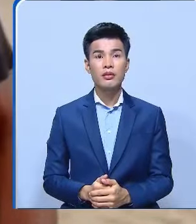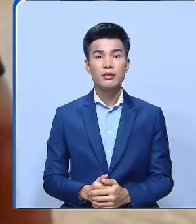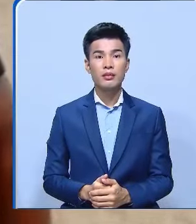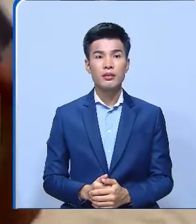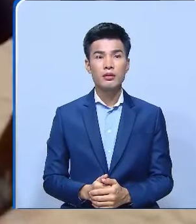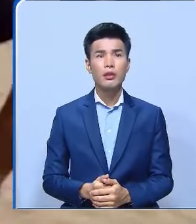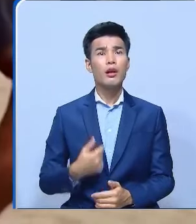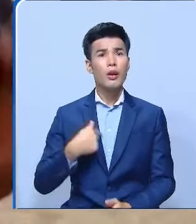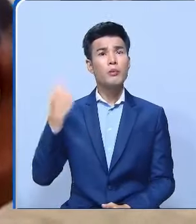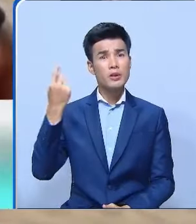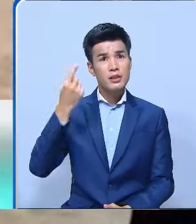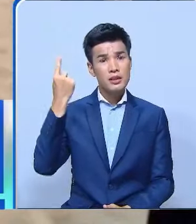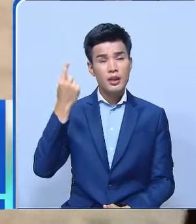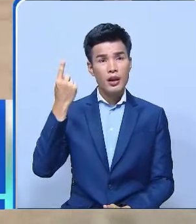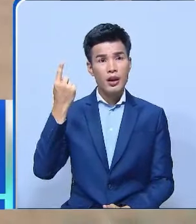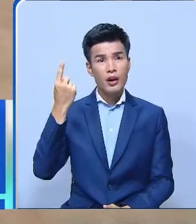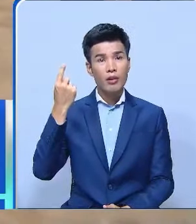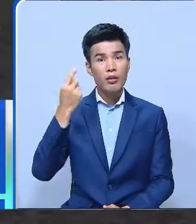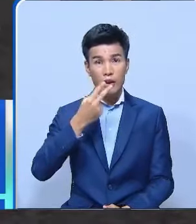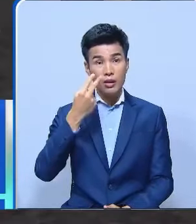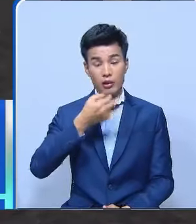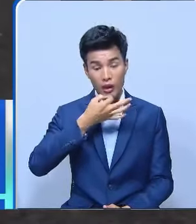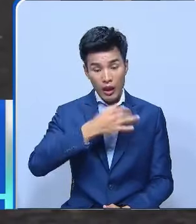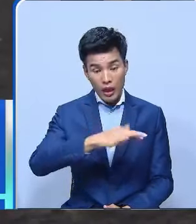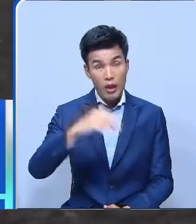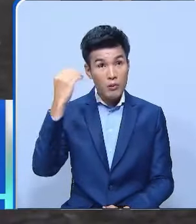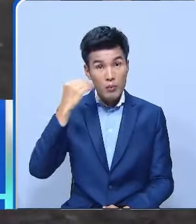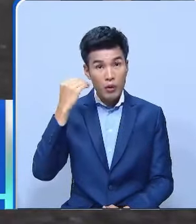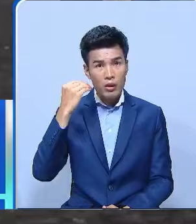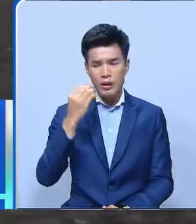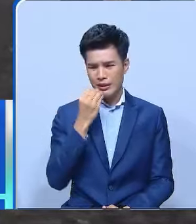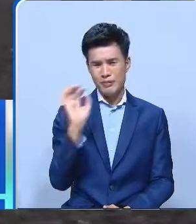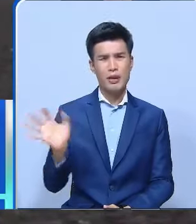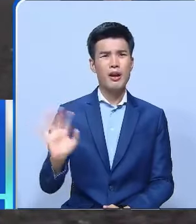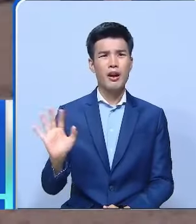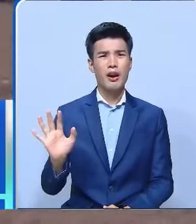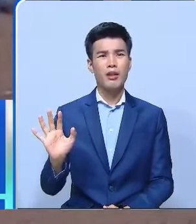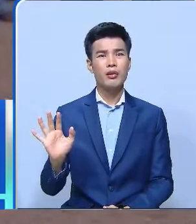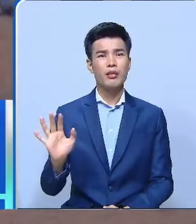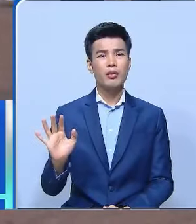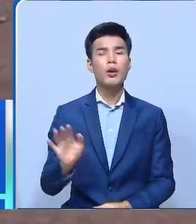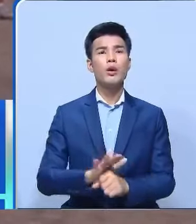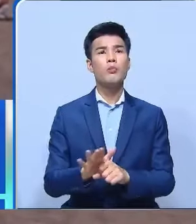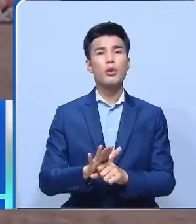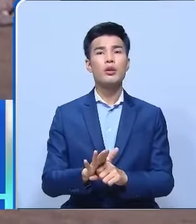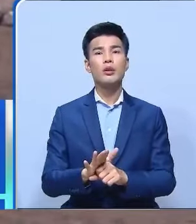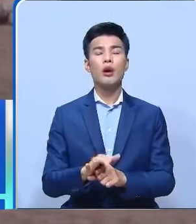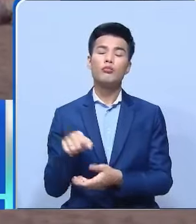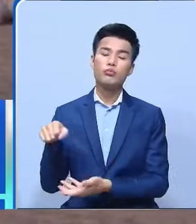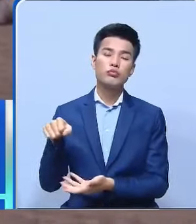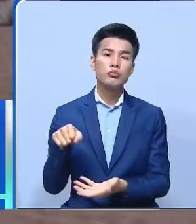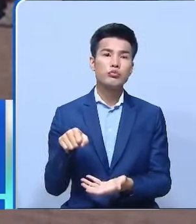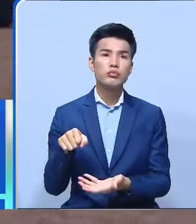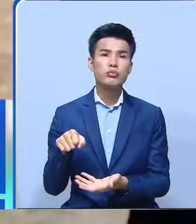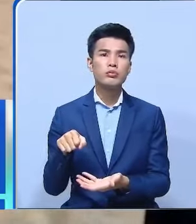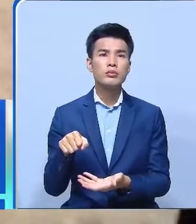ราก็ไปเที่ยวหาดอะไรแบบนี้บ่อยเน า ะ บางทีก็ไม่อยากกินนะ ใช่บางทีแบบจังหวะนั้นบางทีเนาะหิ้วมาแบบมะยมมะม่วงเ